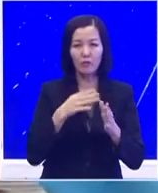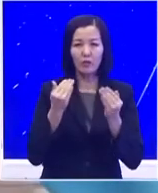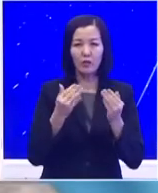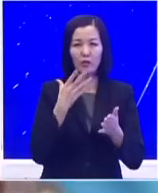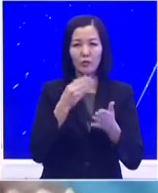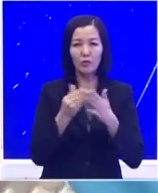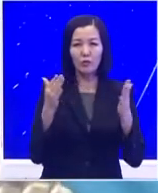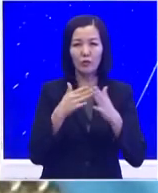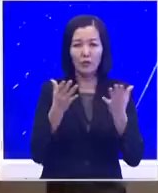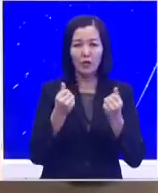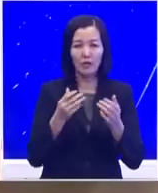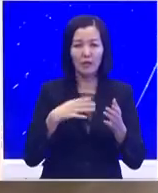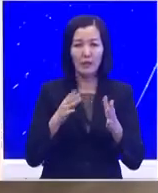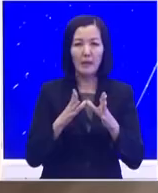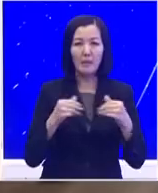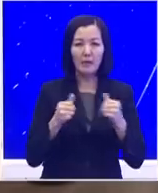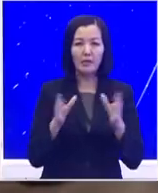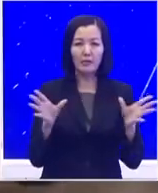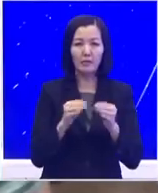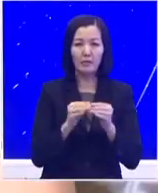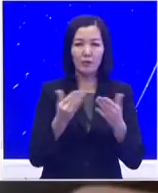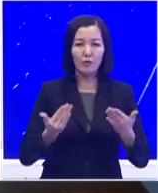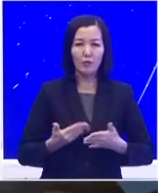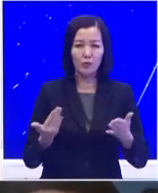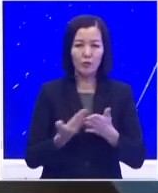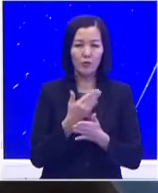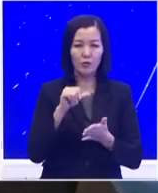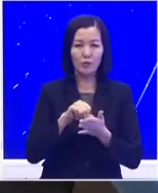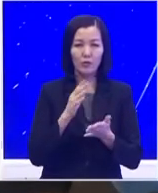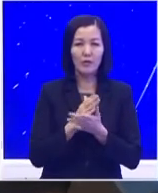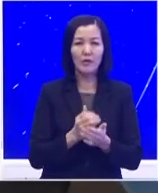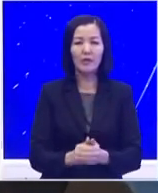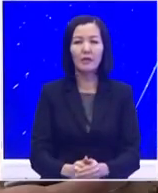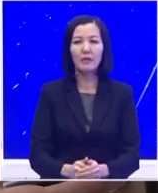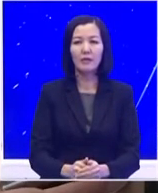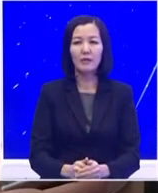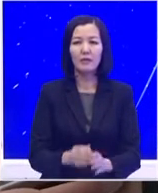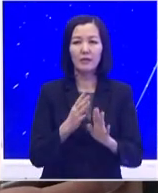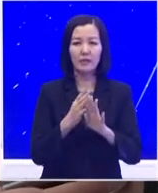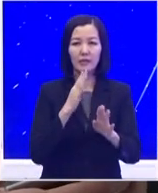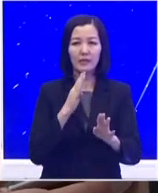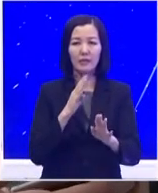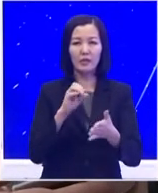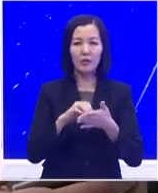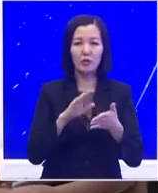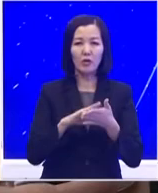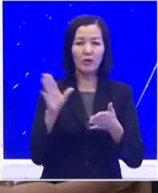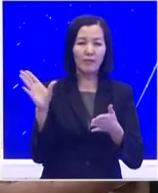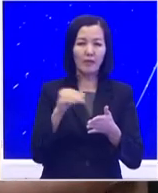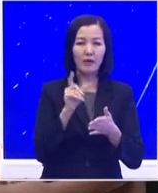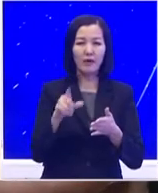жеке баспанаға қол жеткізіп, балашағасымен қуанышқа кенелді. Кезекте тұрған адамдардың барлығына үй беріп